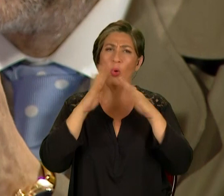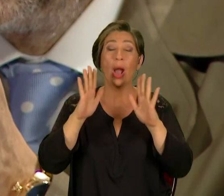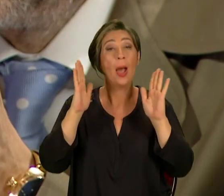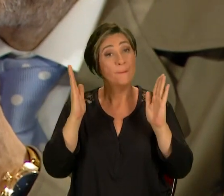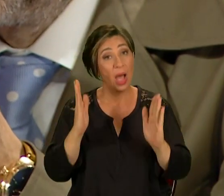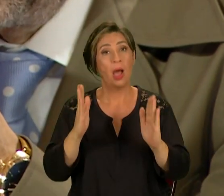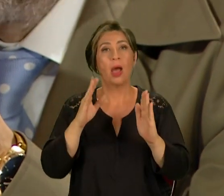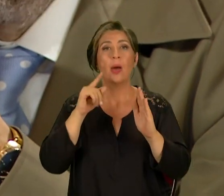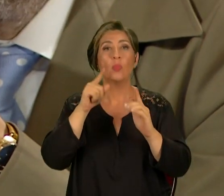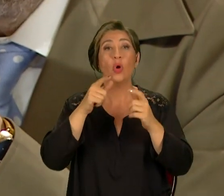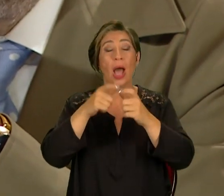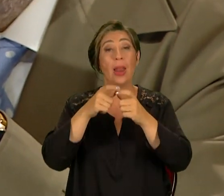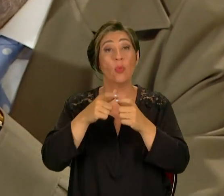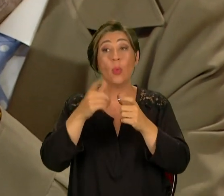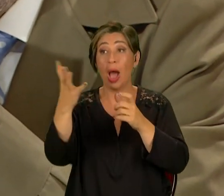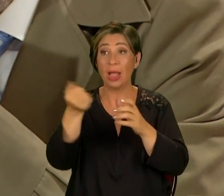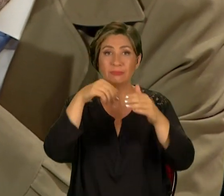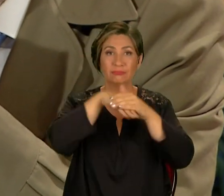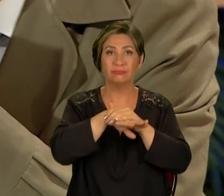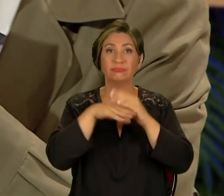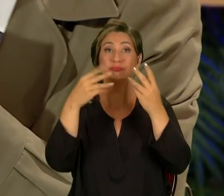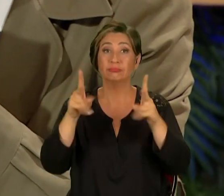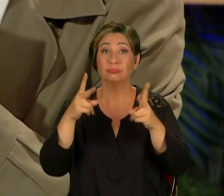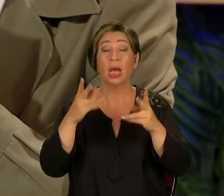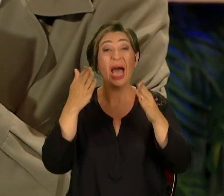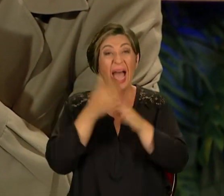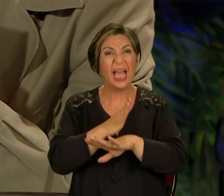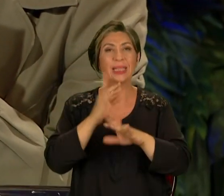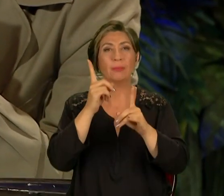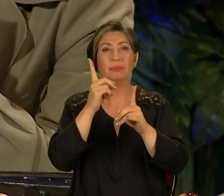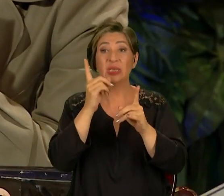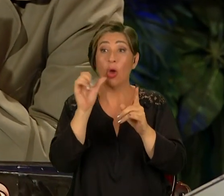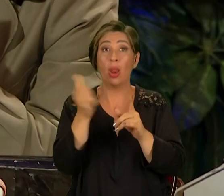ama bu albümü koleksiyonumuza alabiliriz. Çünkü hakikaten